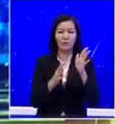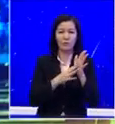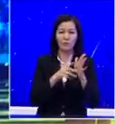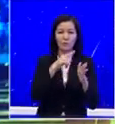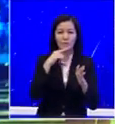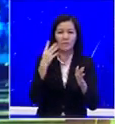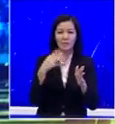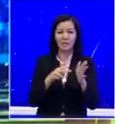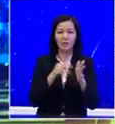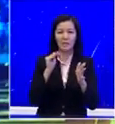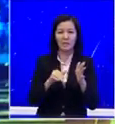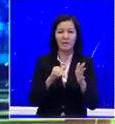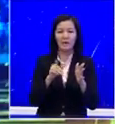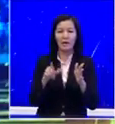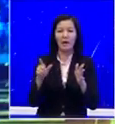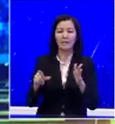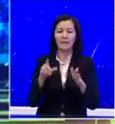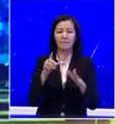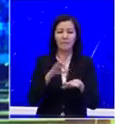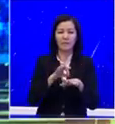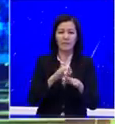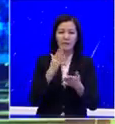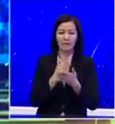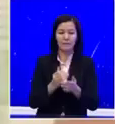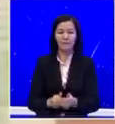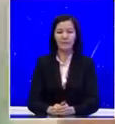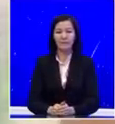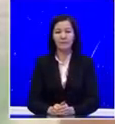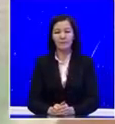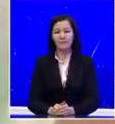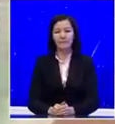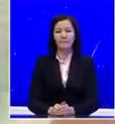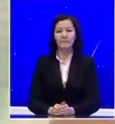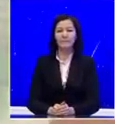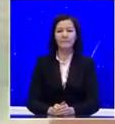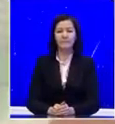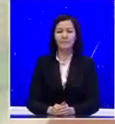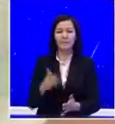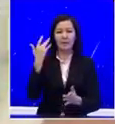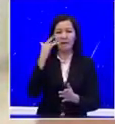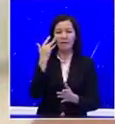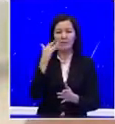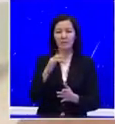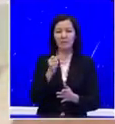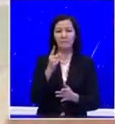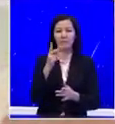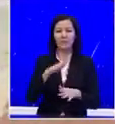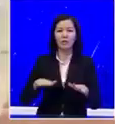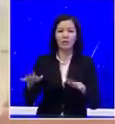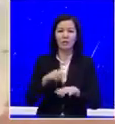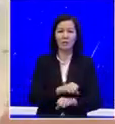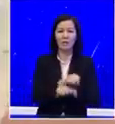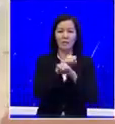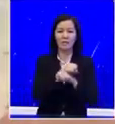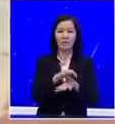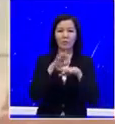489, Ресейде 47 мыңнан аса жағдай тіркелген. Ақштың бірнеше штатында наразылық шеруі